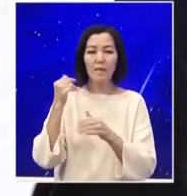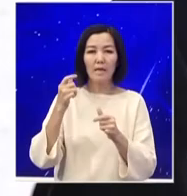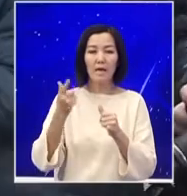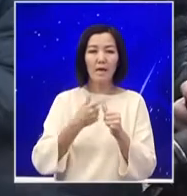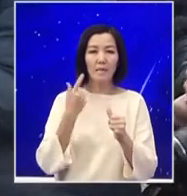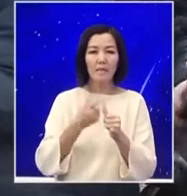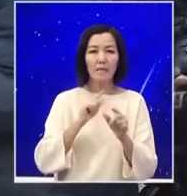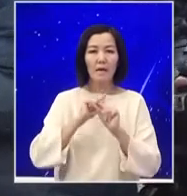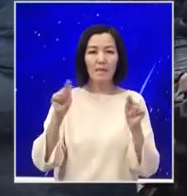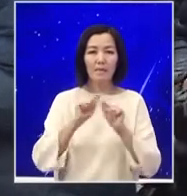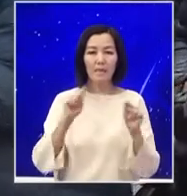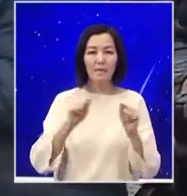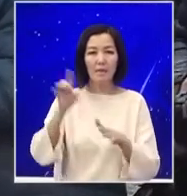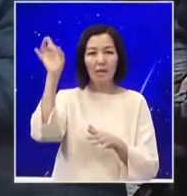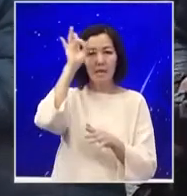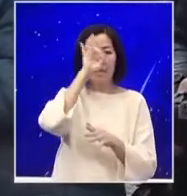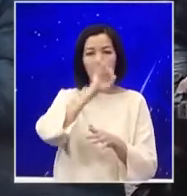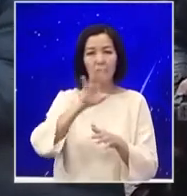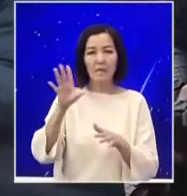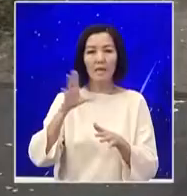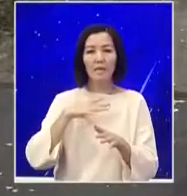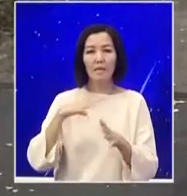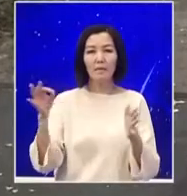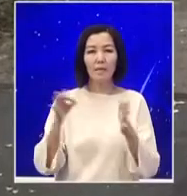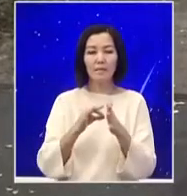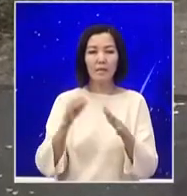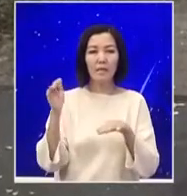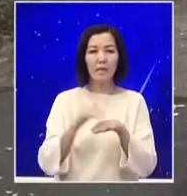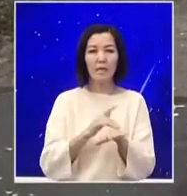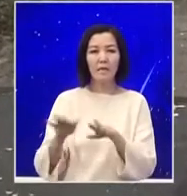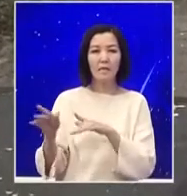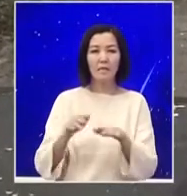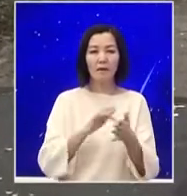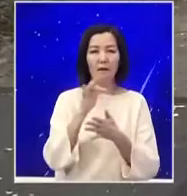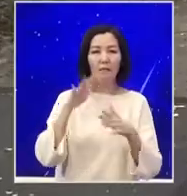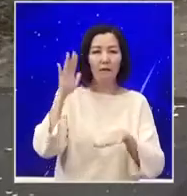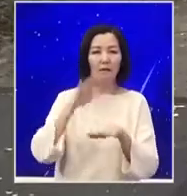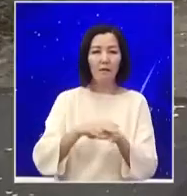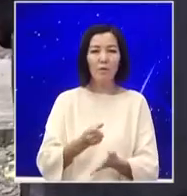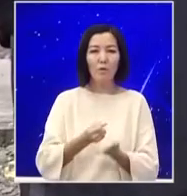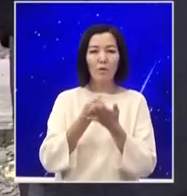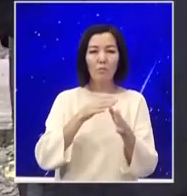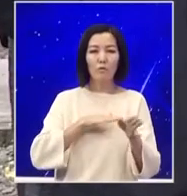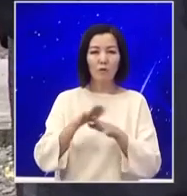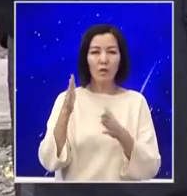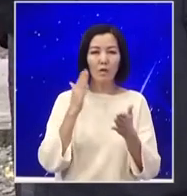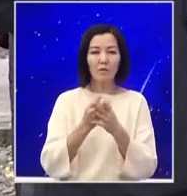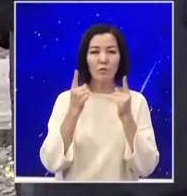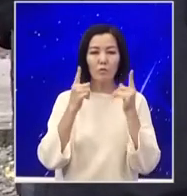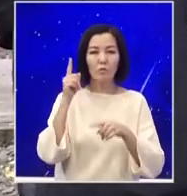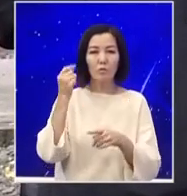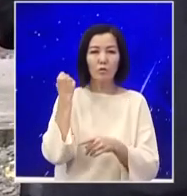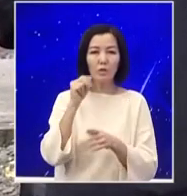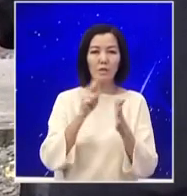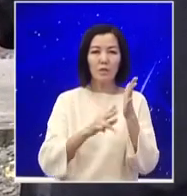атын асқақтатып, ерлік даңқын асыру мақсатындағы игі іс қала әкімінің қолдауымен жүзеге асырылып отыр. Бұл жеңістің 75